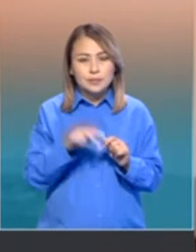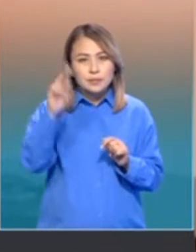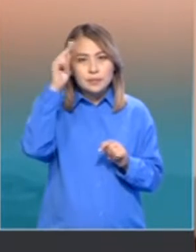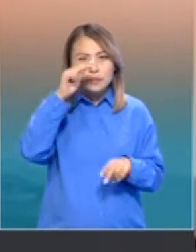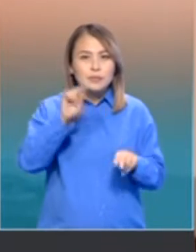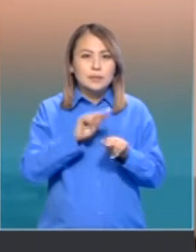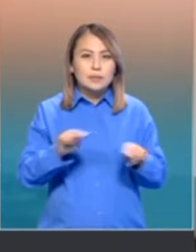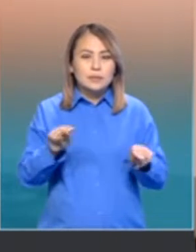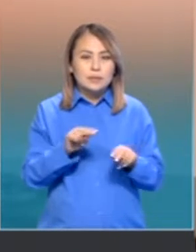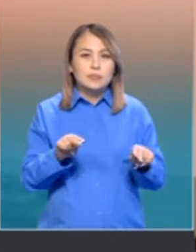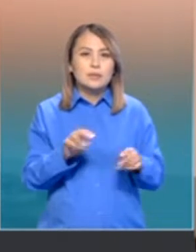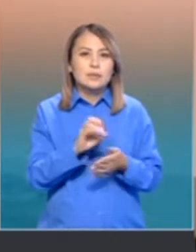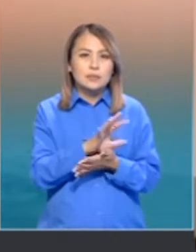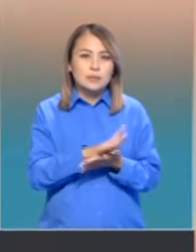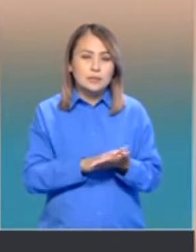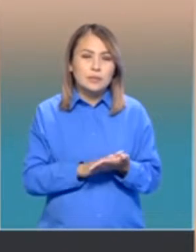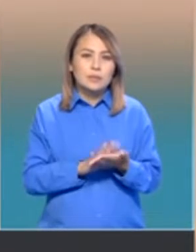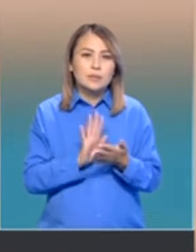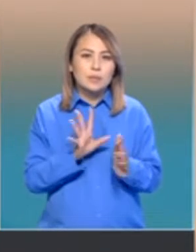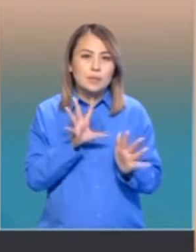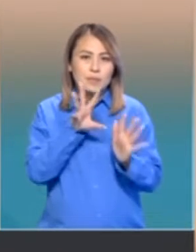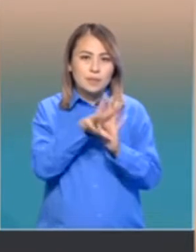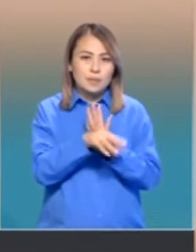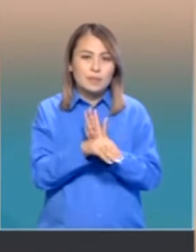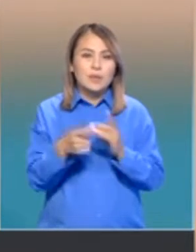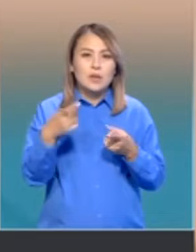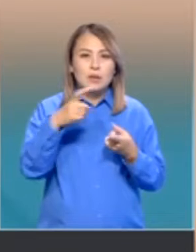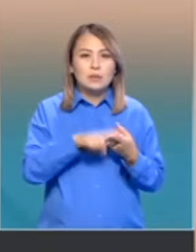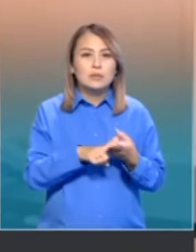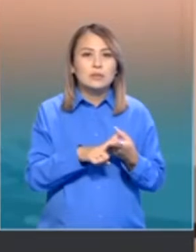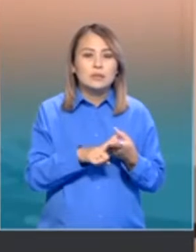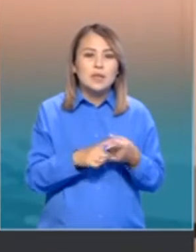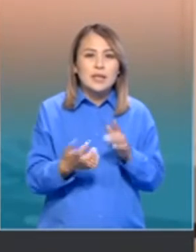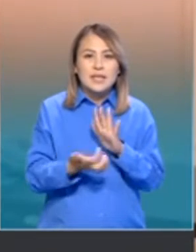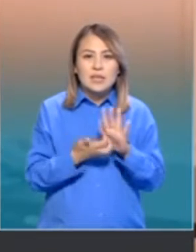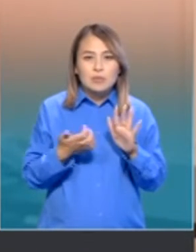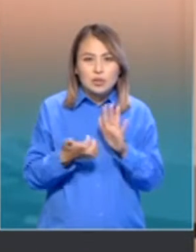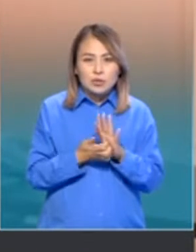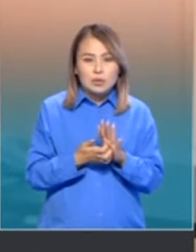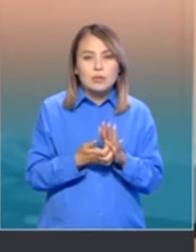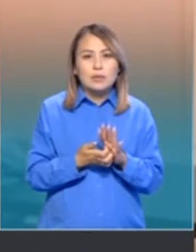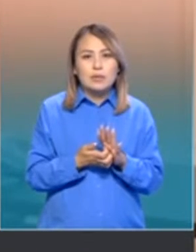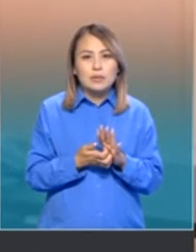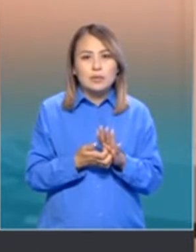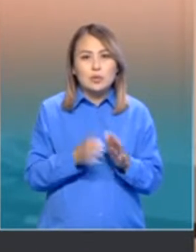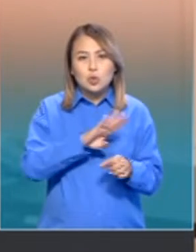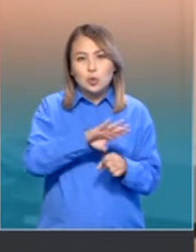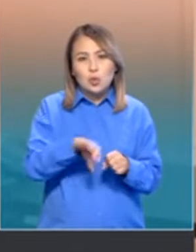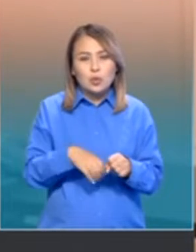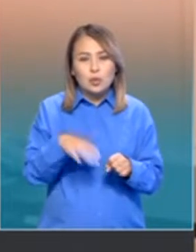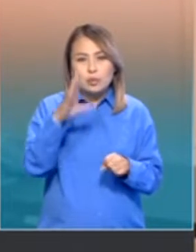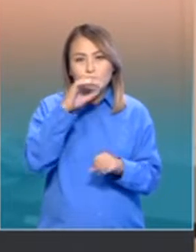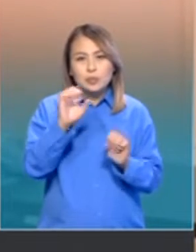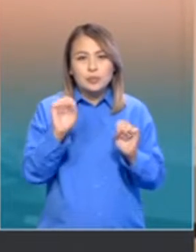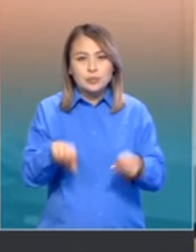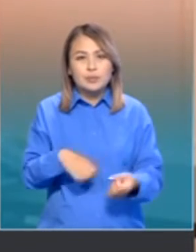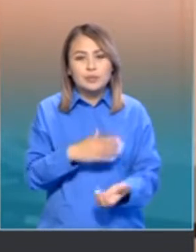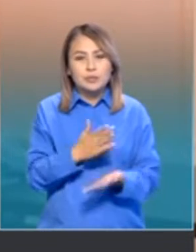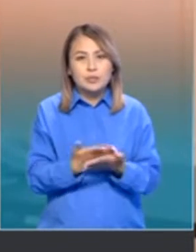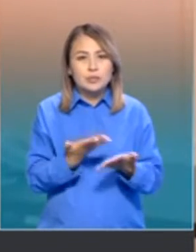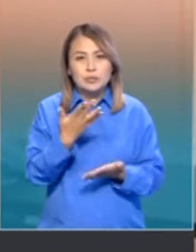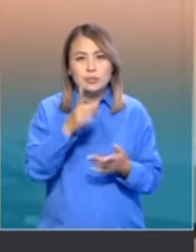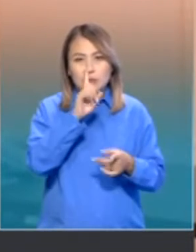беру басқармалары оларды тізбеге енгізеді. Оларға осы жаңағы кемшіліктерді жоюға мүмкіндік беріледі. Кемшіліктерді